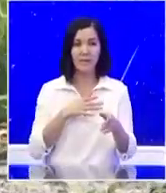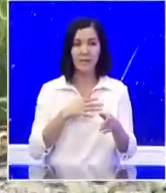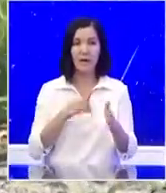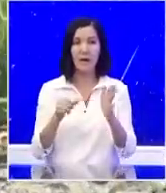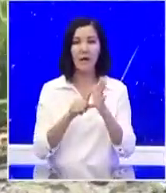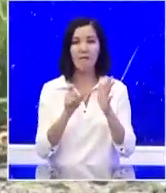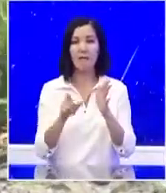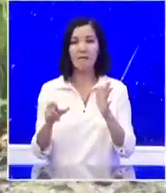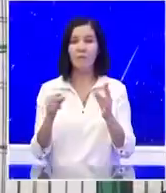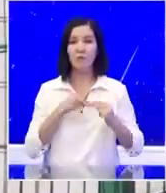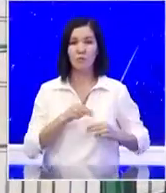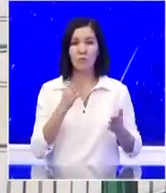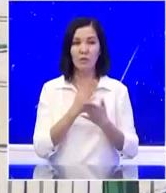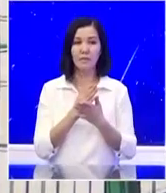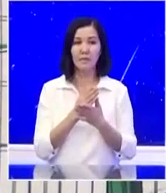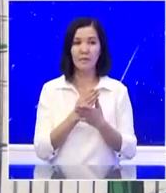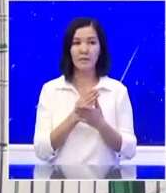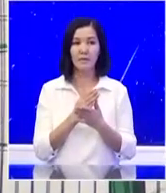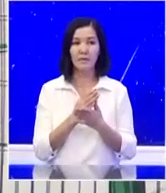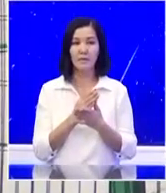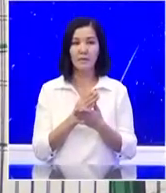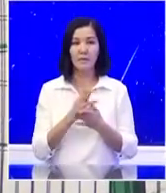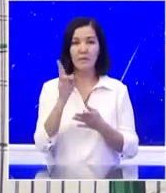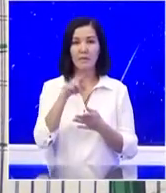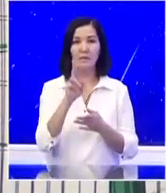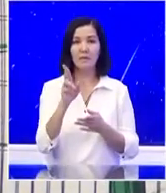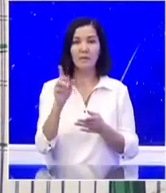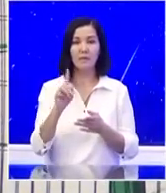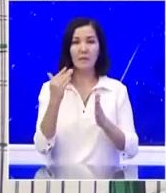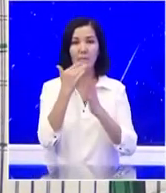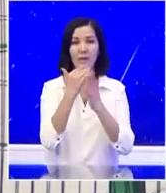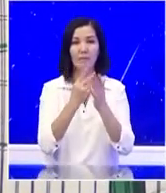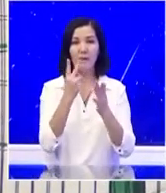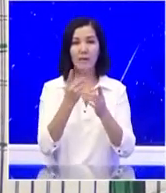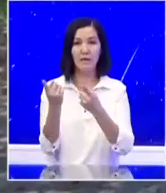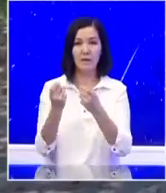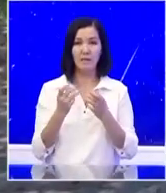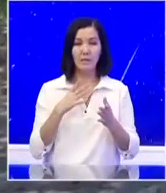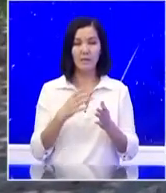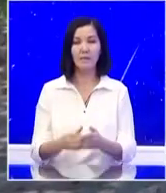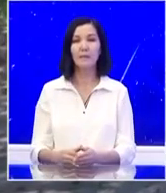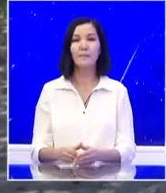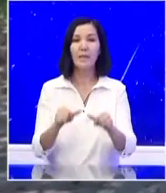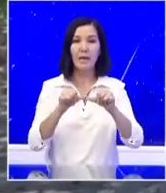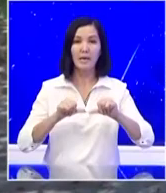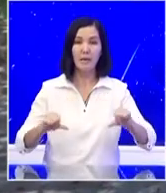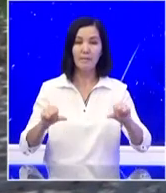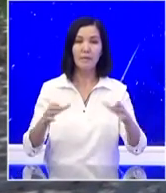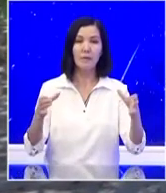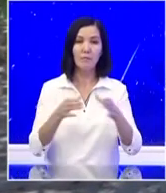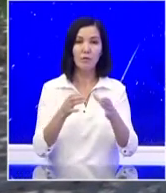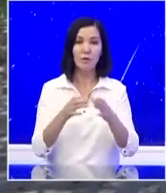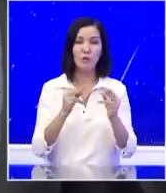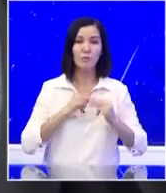адам осы площадқа 6 адам істейді. Оның ішінде ДКЗ программа бойынша 2 адам істеп жатыр. Комиссия мүшелері жұмыспен қамту